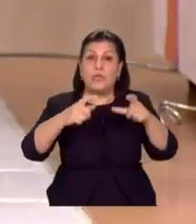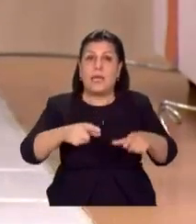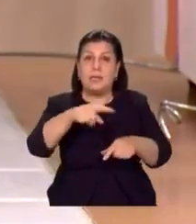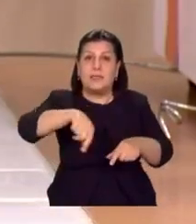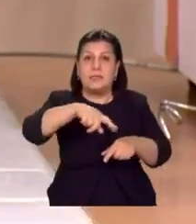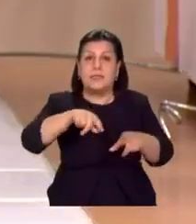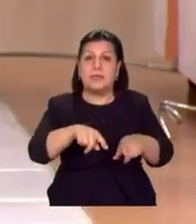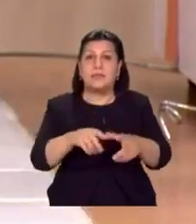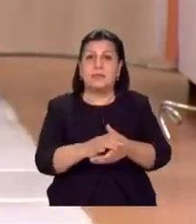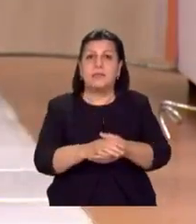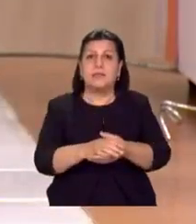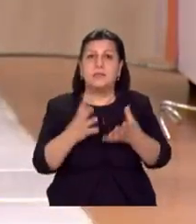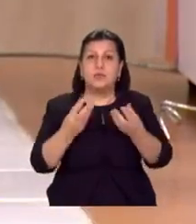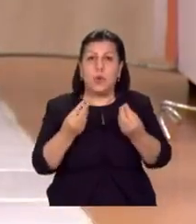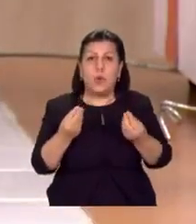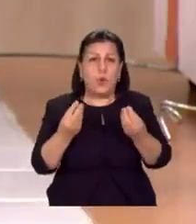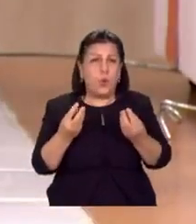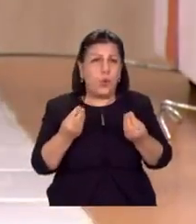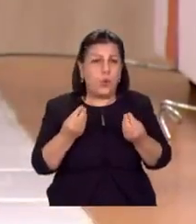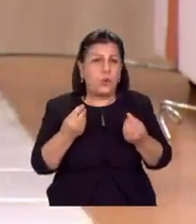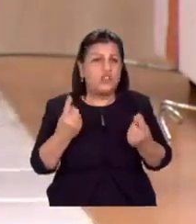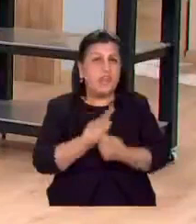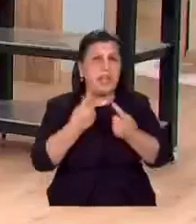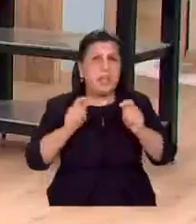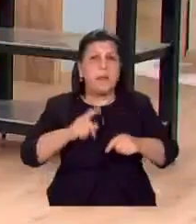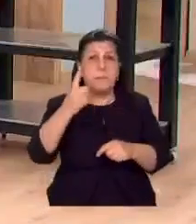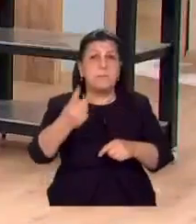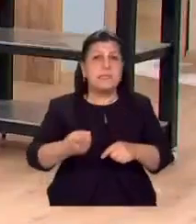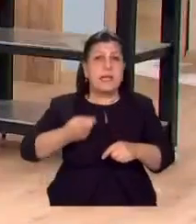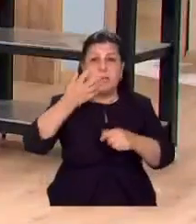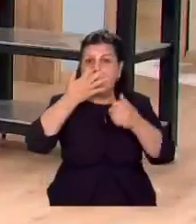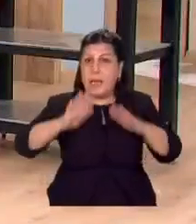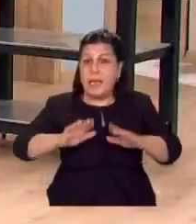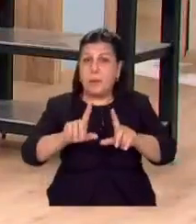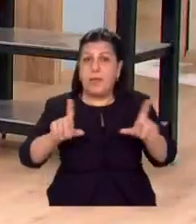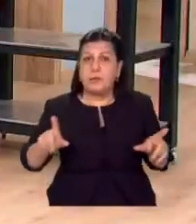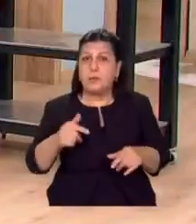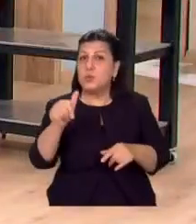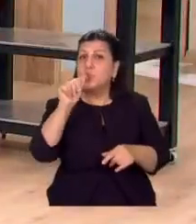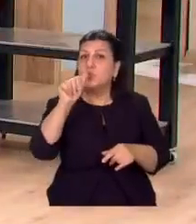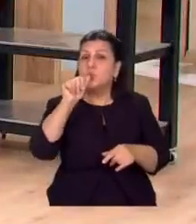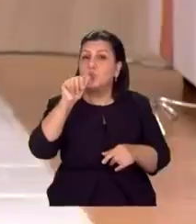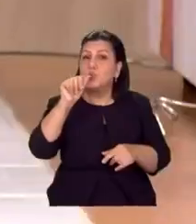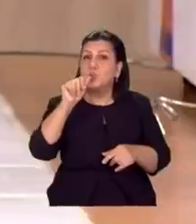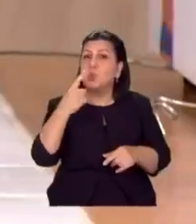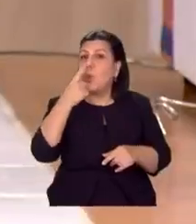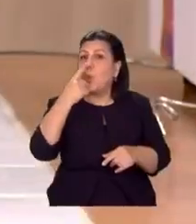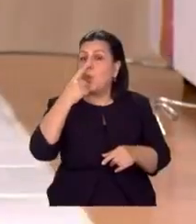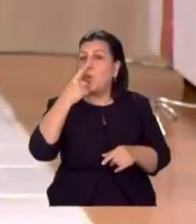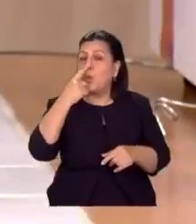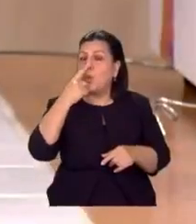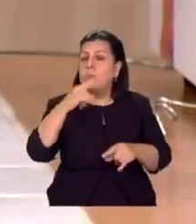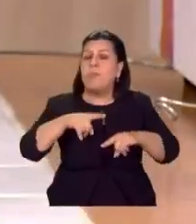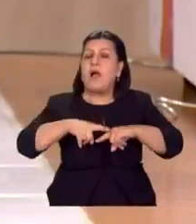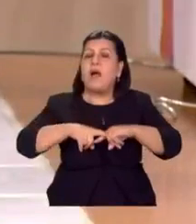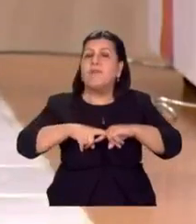çok şey yapmazsanız b1g bunu en az 1 saat beklemek lazım suyun kokusu bile